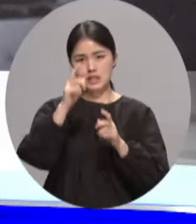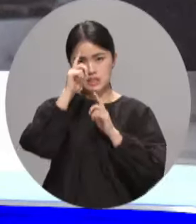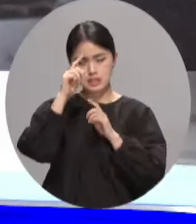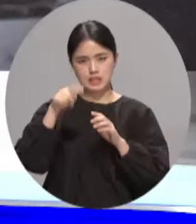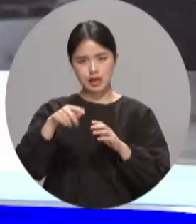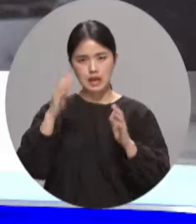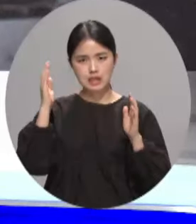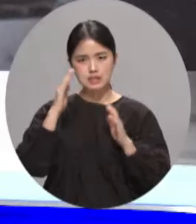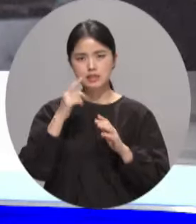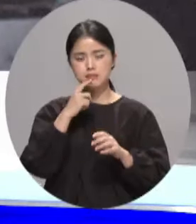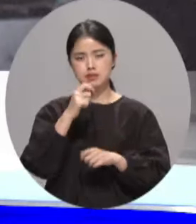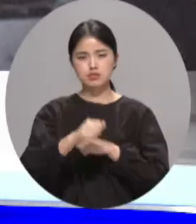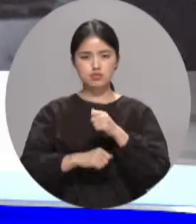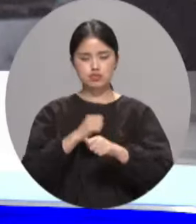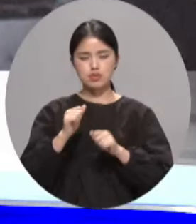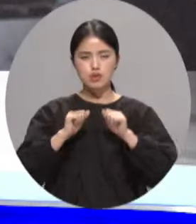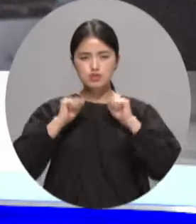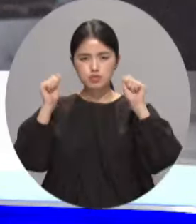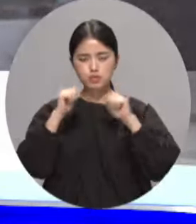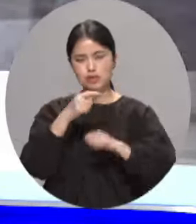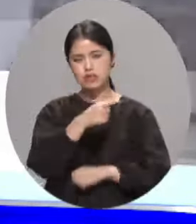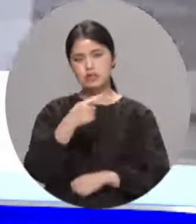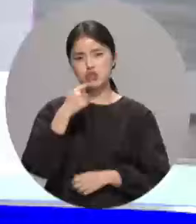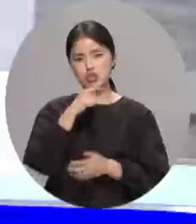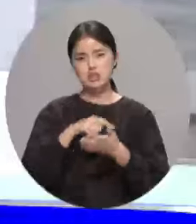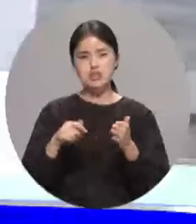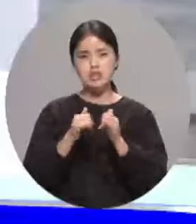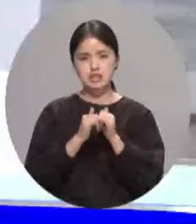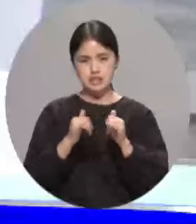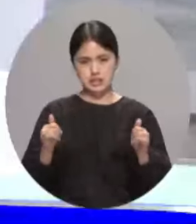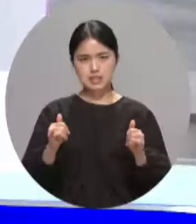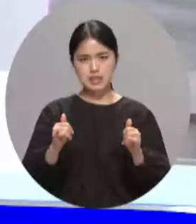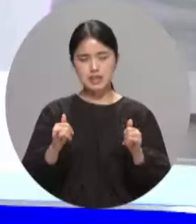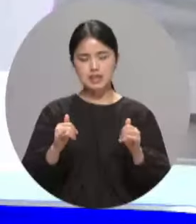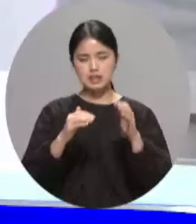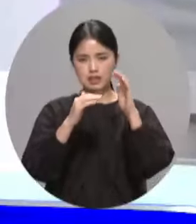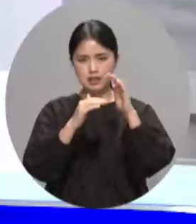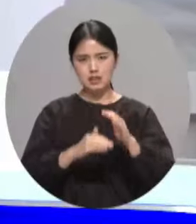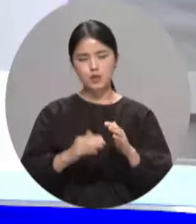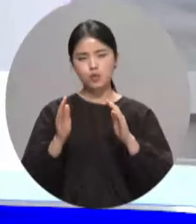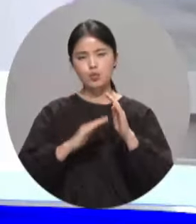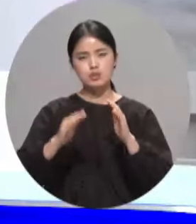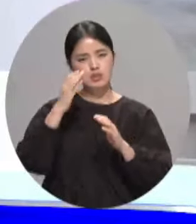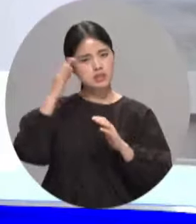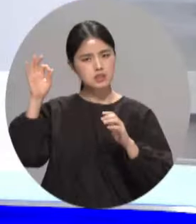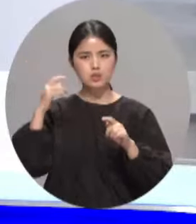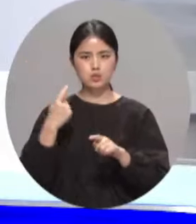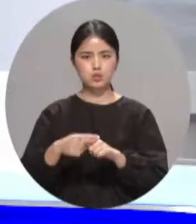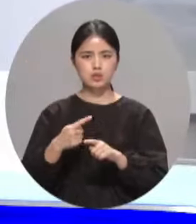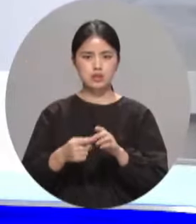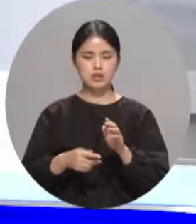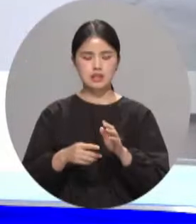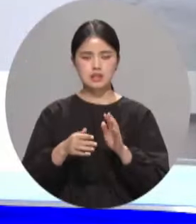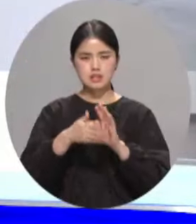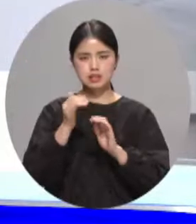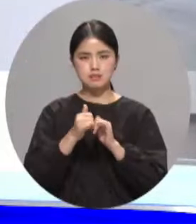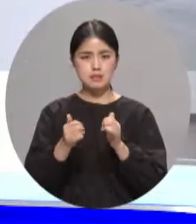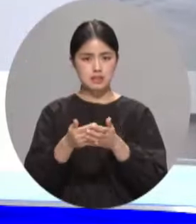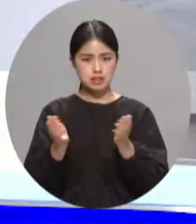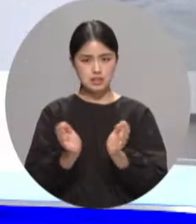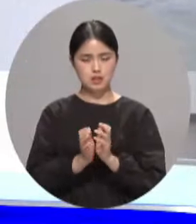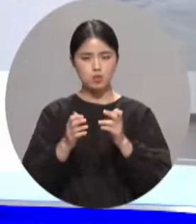뒤늦게 민주화운동의 첫 희생자였다는 사실이 공식적으로 인정된 건데요. 시민단체들이 역대 최대 규모로